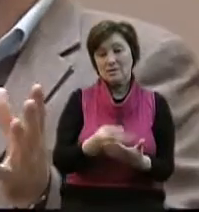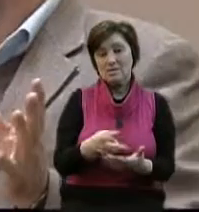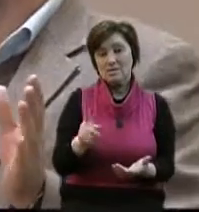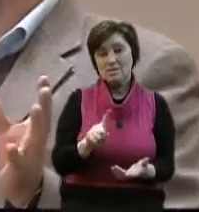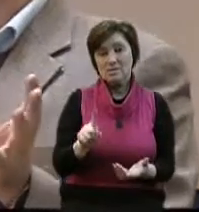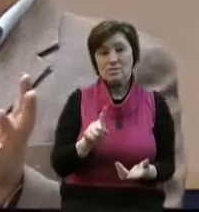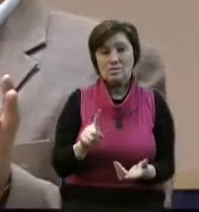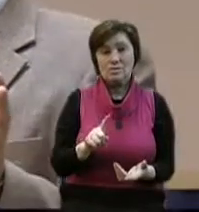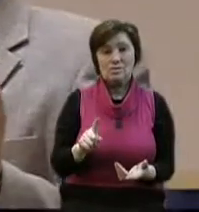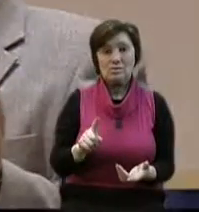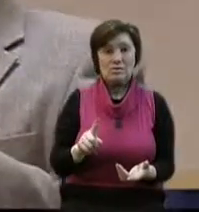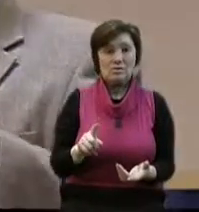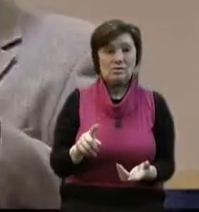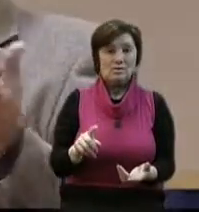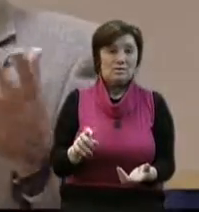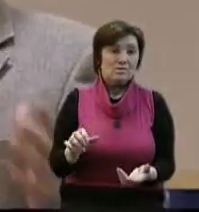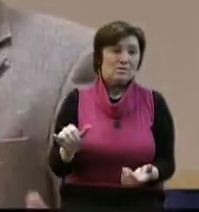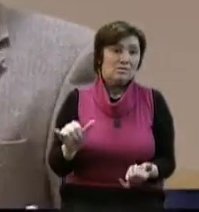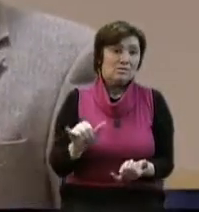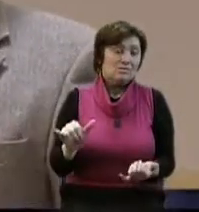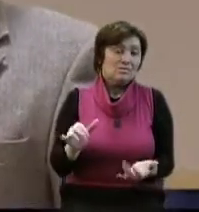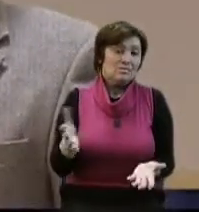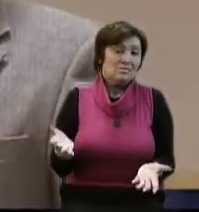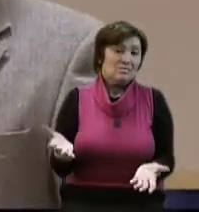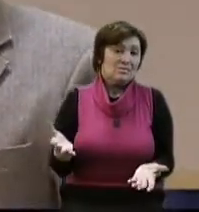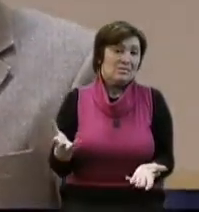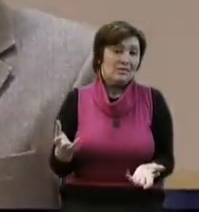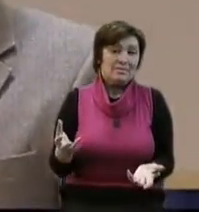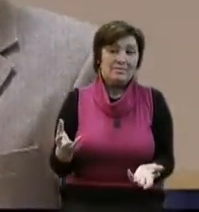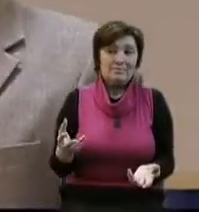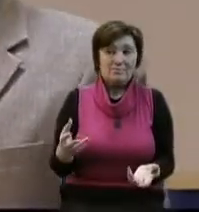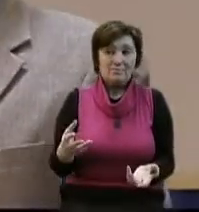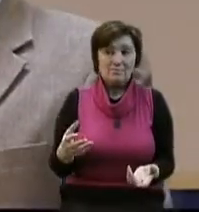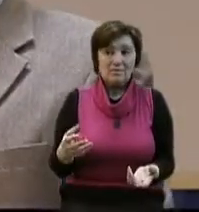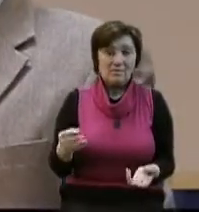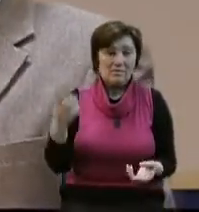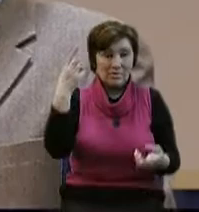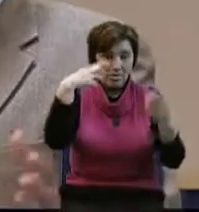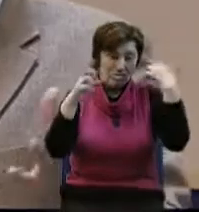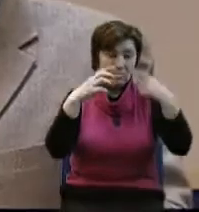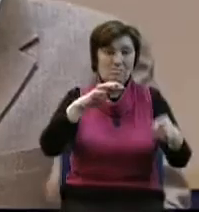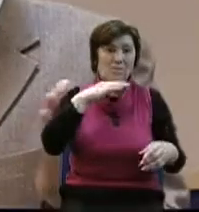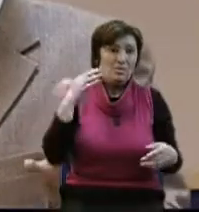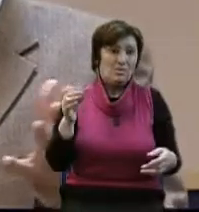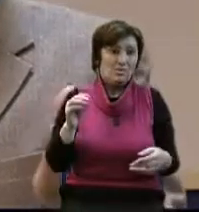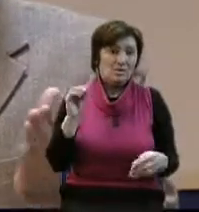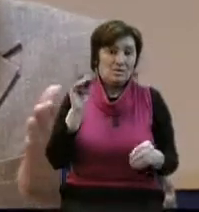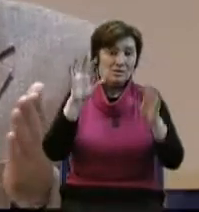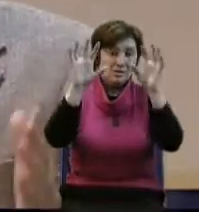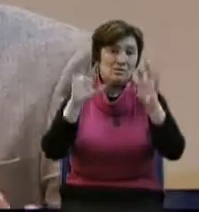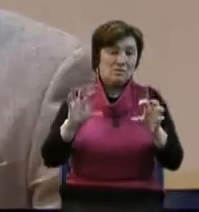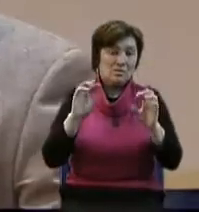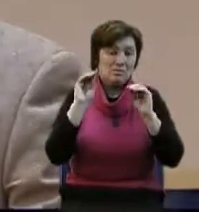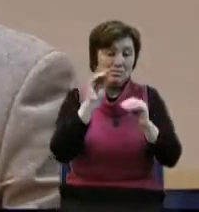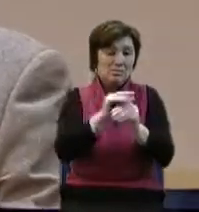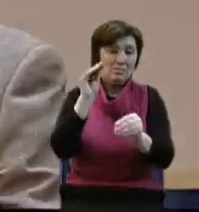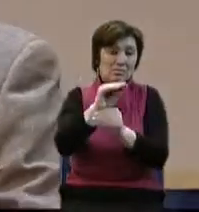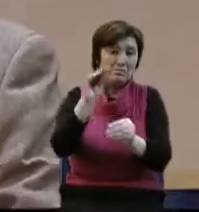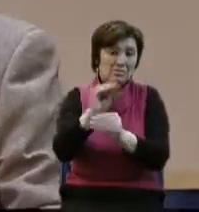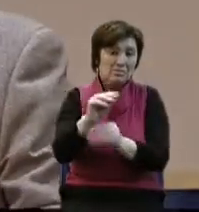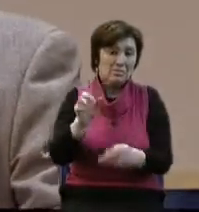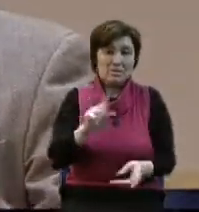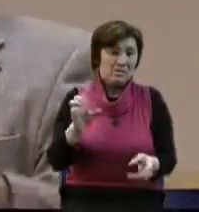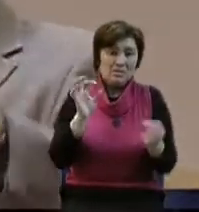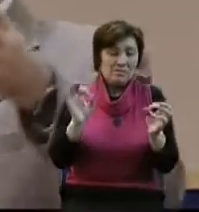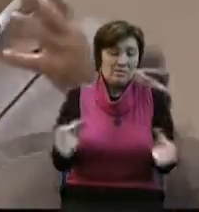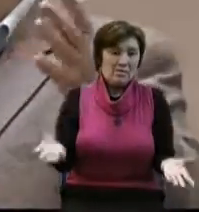выглядит не очень правильно. Как-то неудобовразумительно. как бы не совсем то.